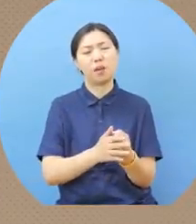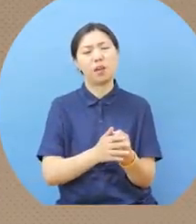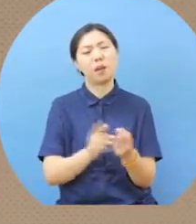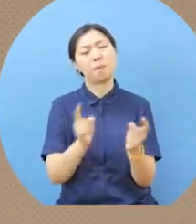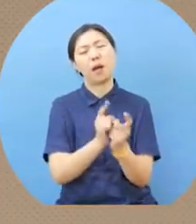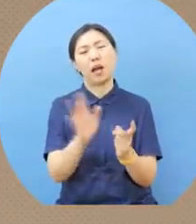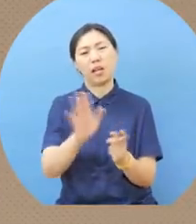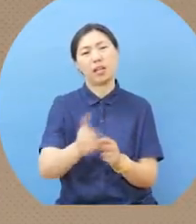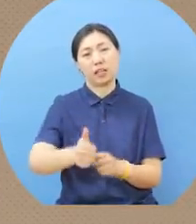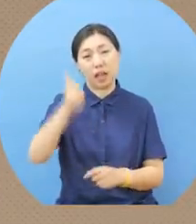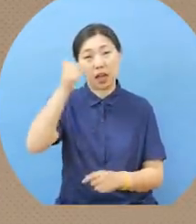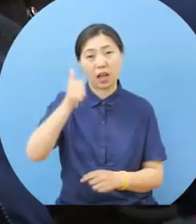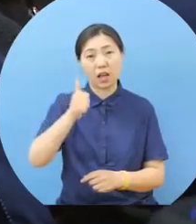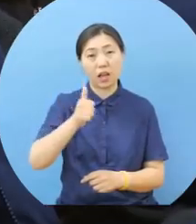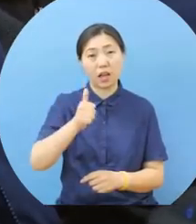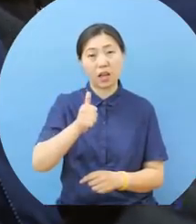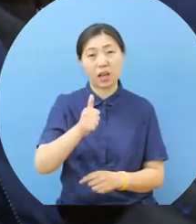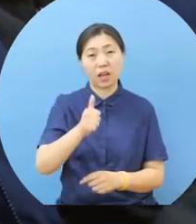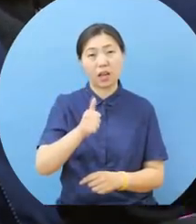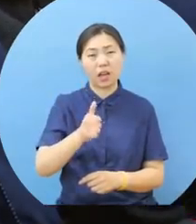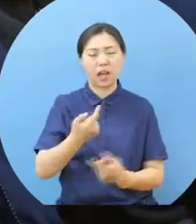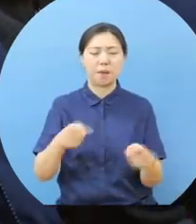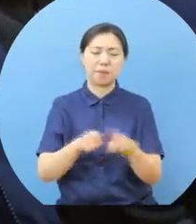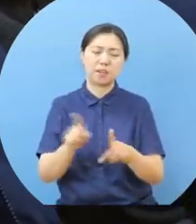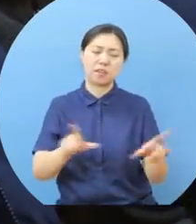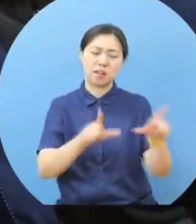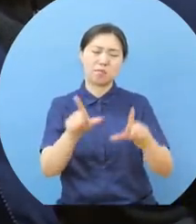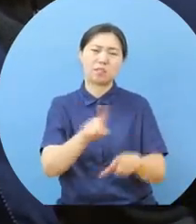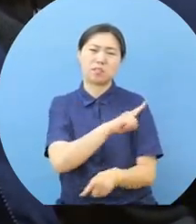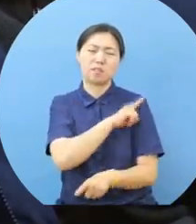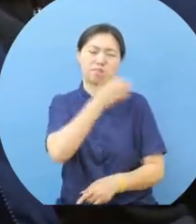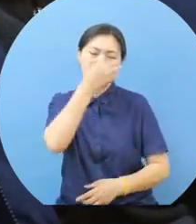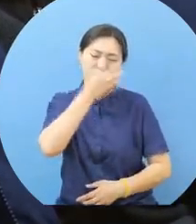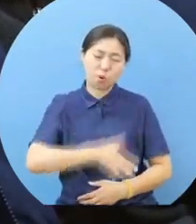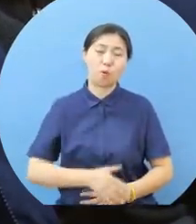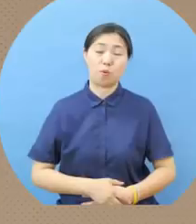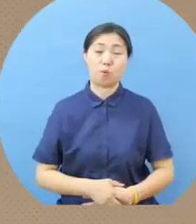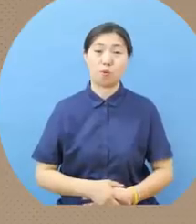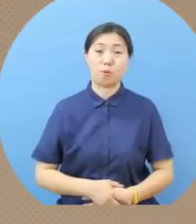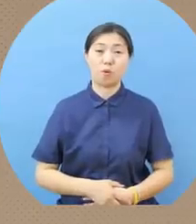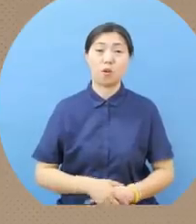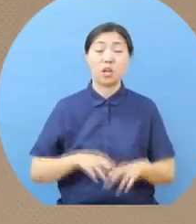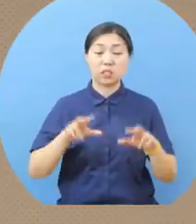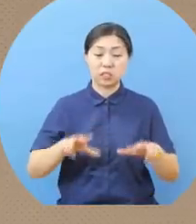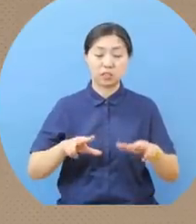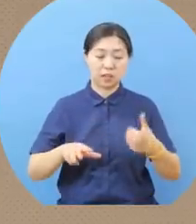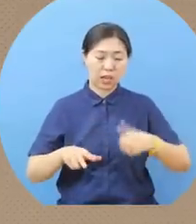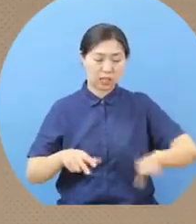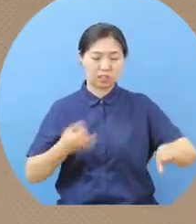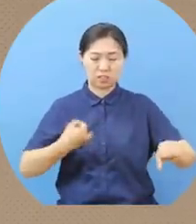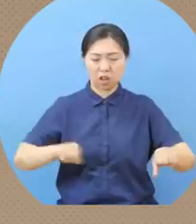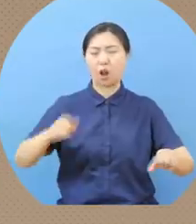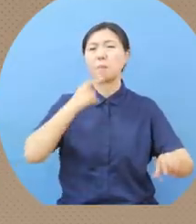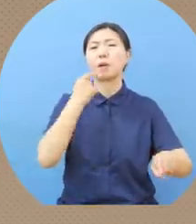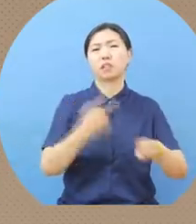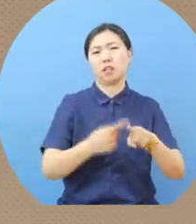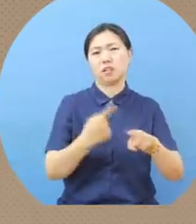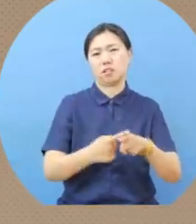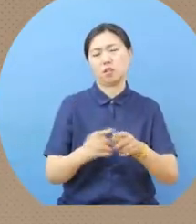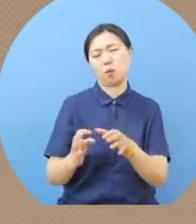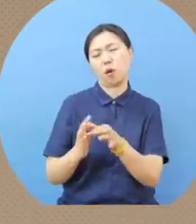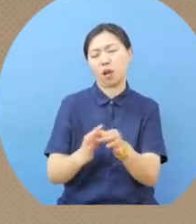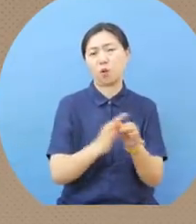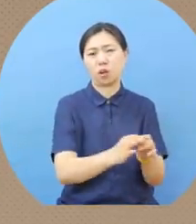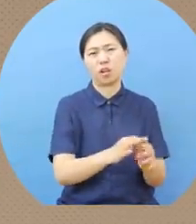나쁜 건 아니네 사실은 같이 삶은 굉장히 힘들어요 그게 지금 아이들 하고도 관계 누구나